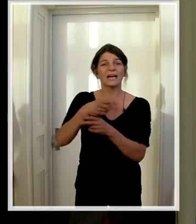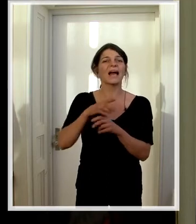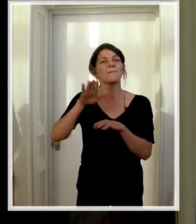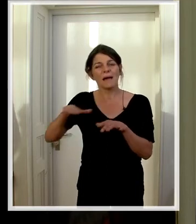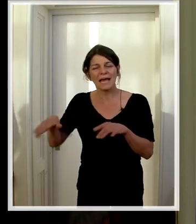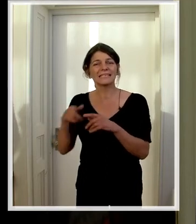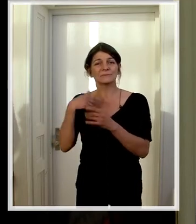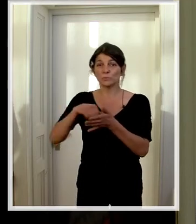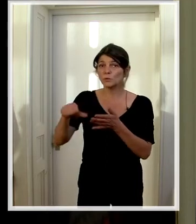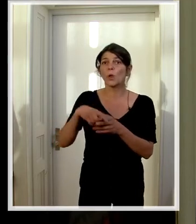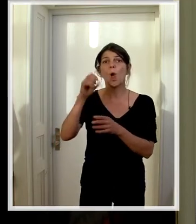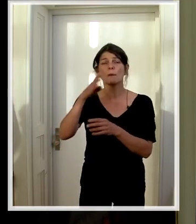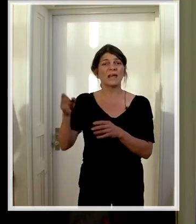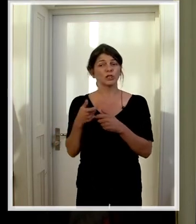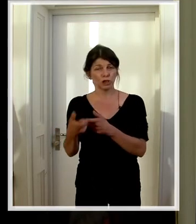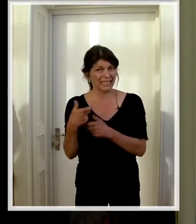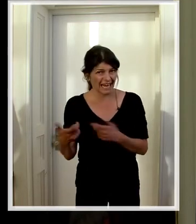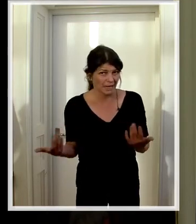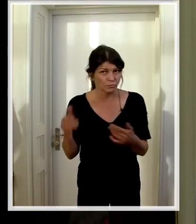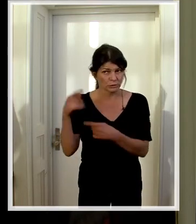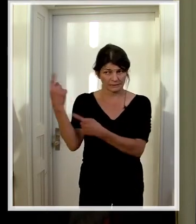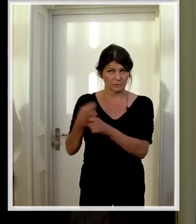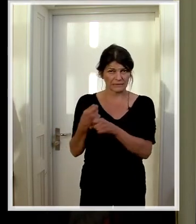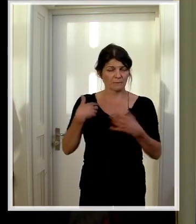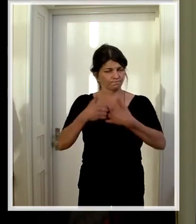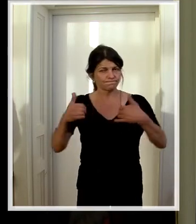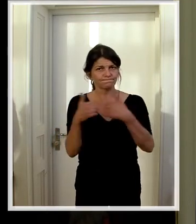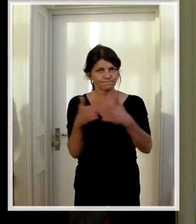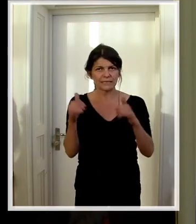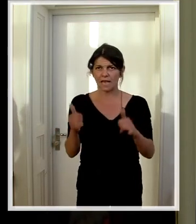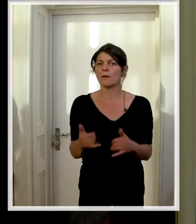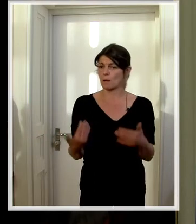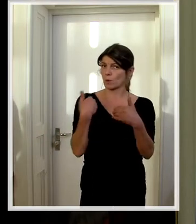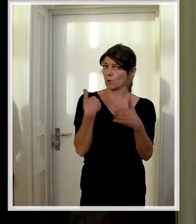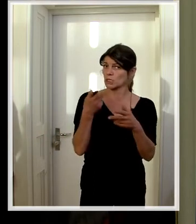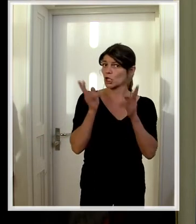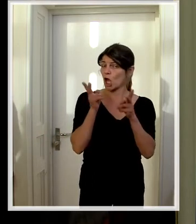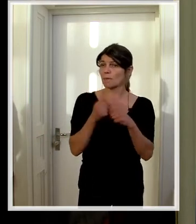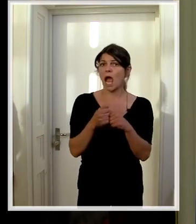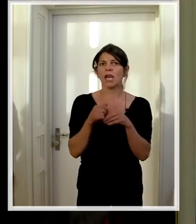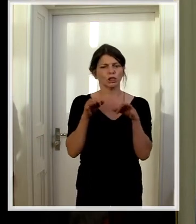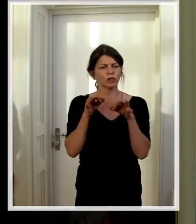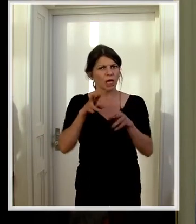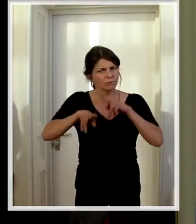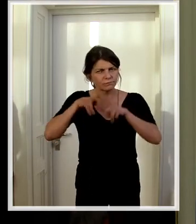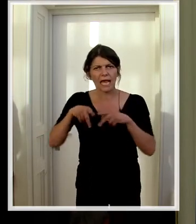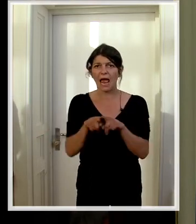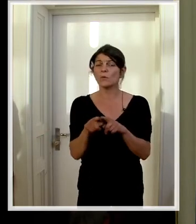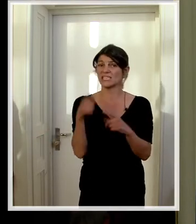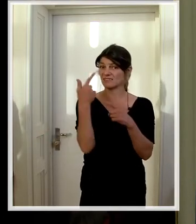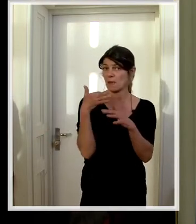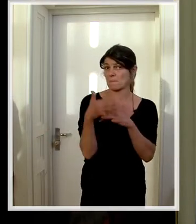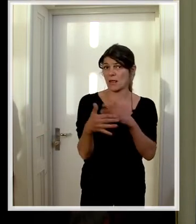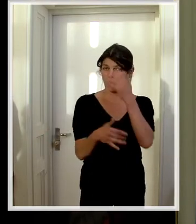für die Schieneninfrastruktur. Das ist schon mal so geregelt, aber bei uns ist das im normalen Straßenunterhalt. Und die 2 Millionen, die